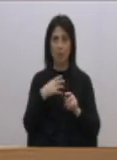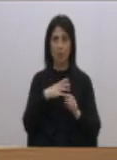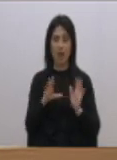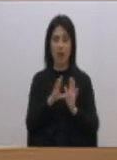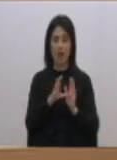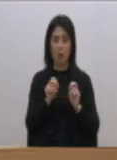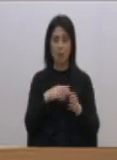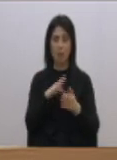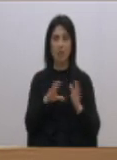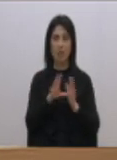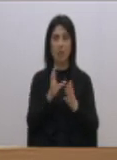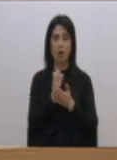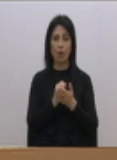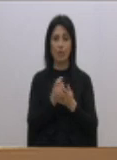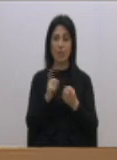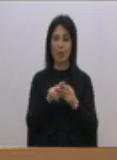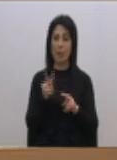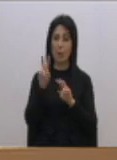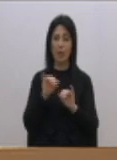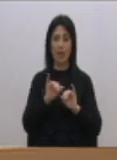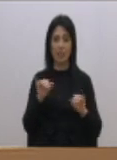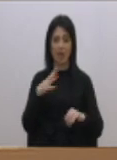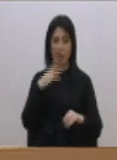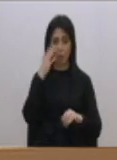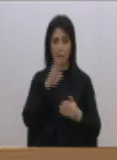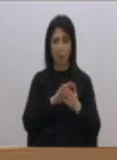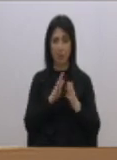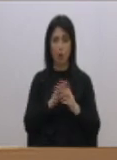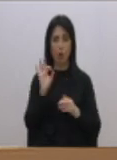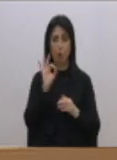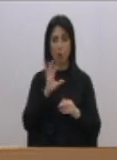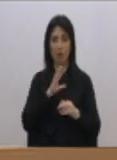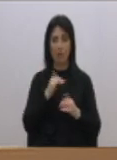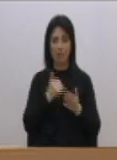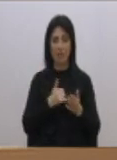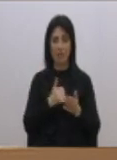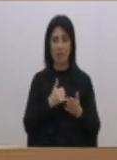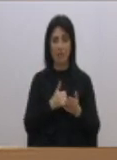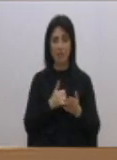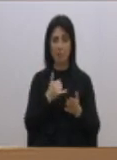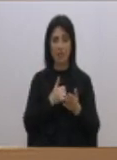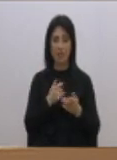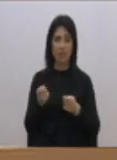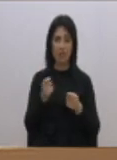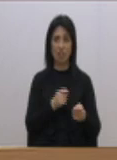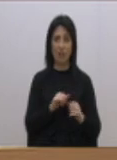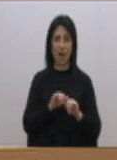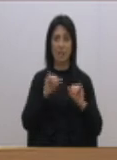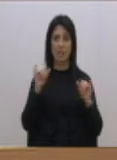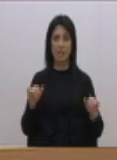energo usaptkhoveba, energo resursebit, damokidebuleba gazrdilia kartuli otsnebis pirobe, nuli iqo, saqvavi, benzini shemotana,